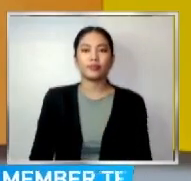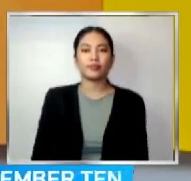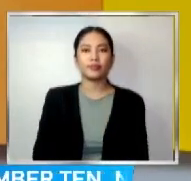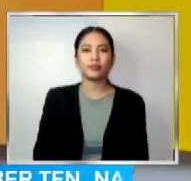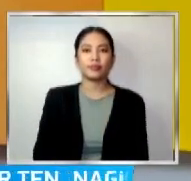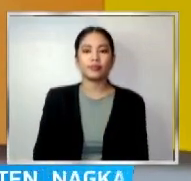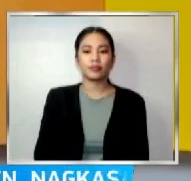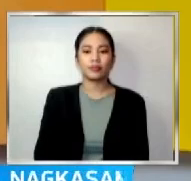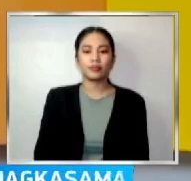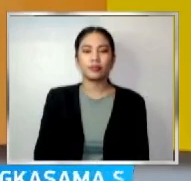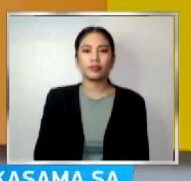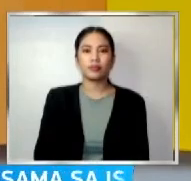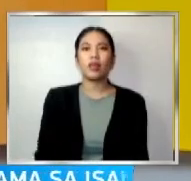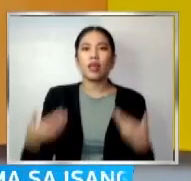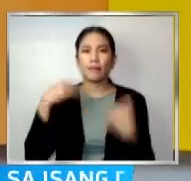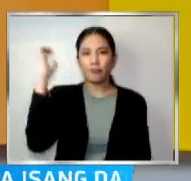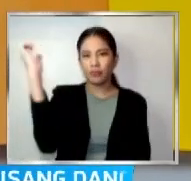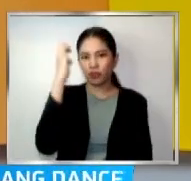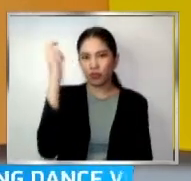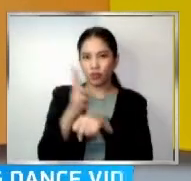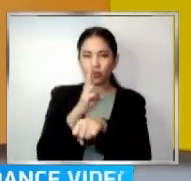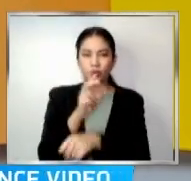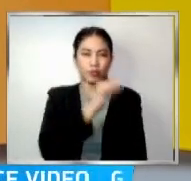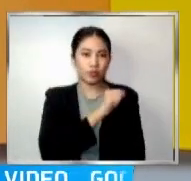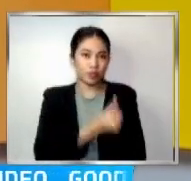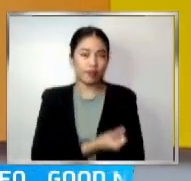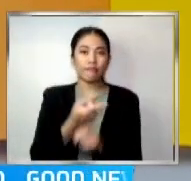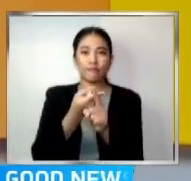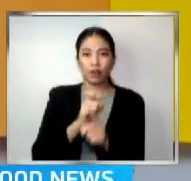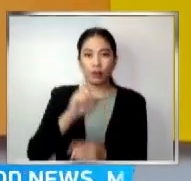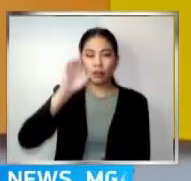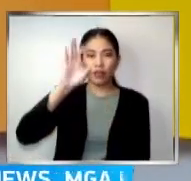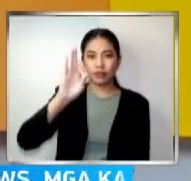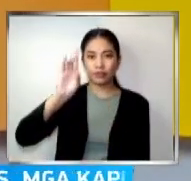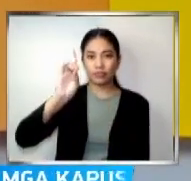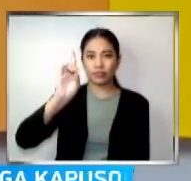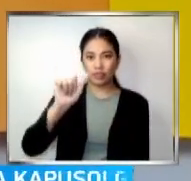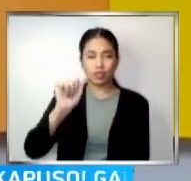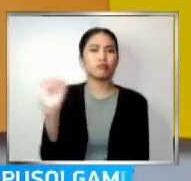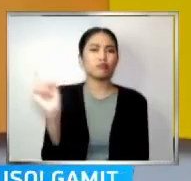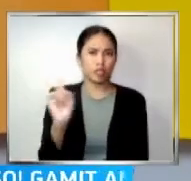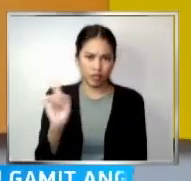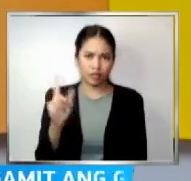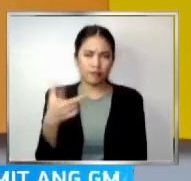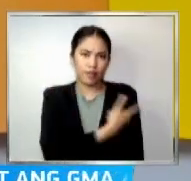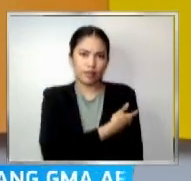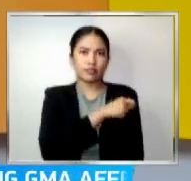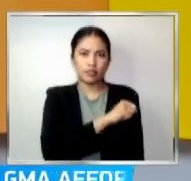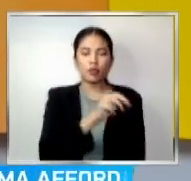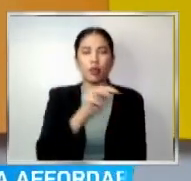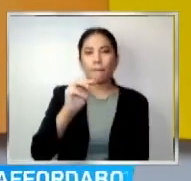May emergency use authorization na po mula sa Food and Drug Administration ang COVID-19 vaccine ng Moderna. Sabi ng vaccine